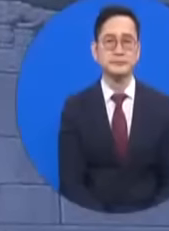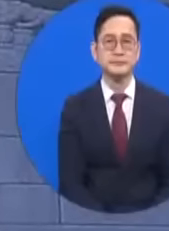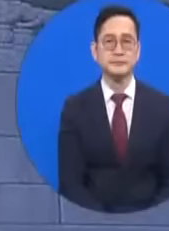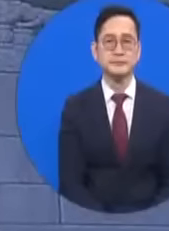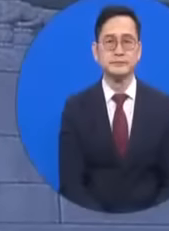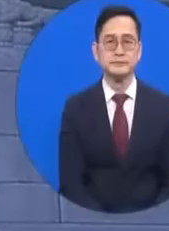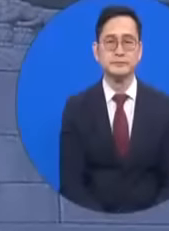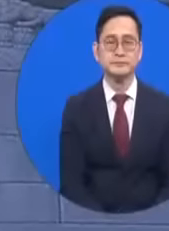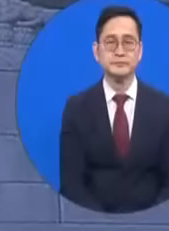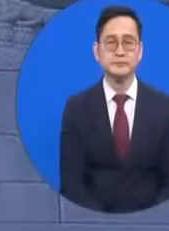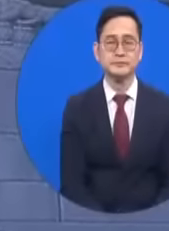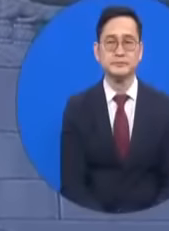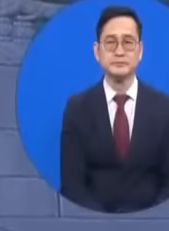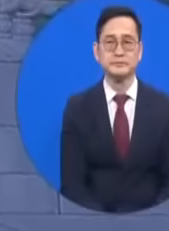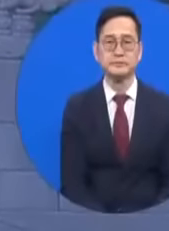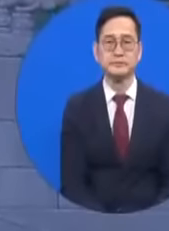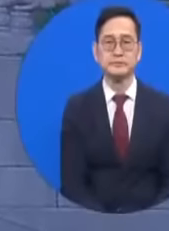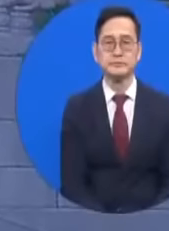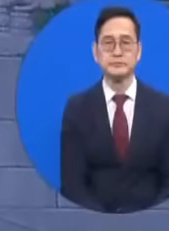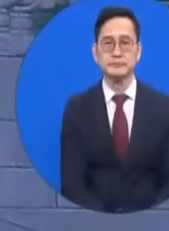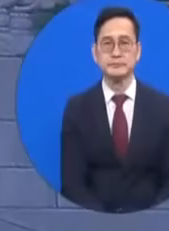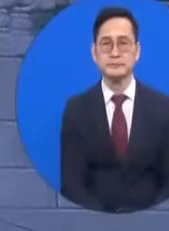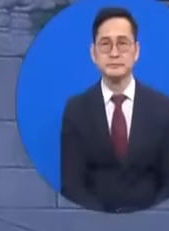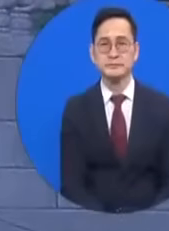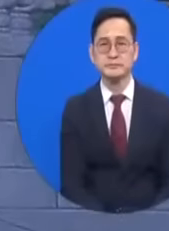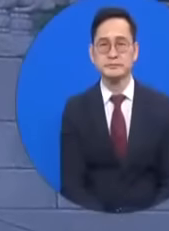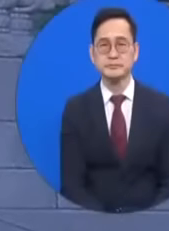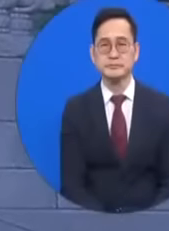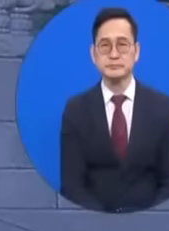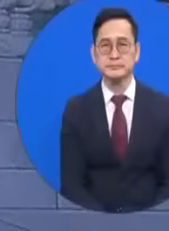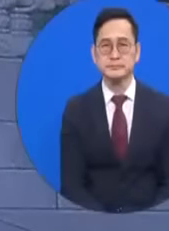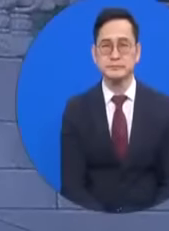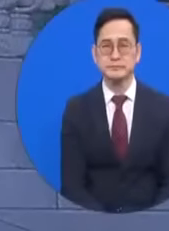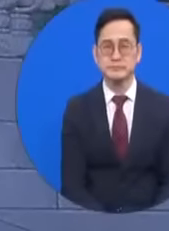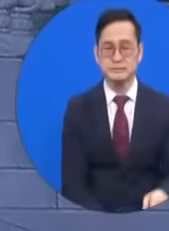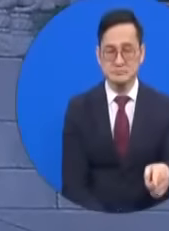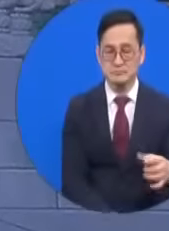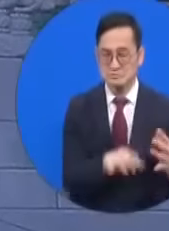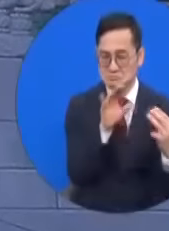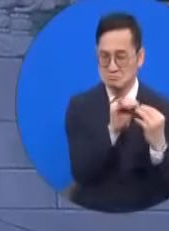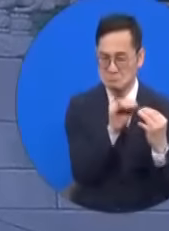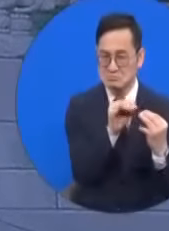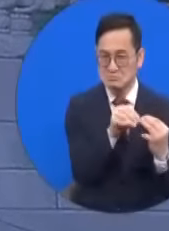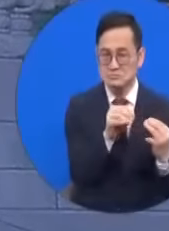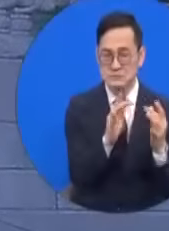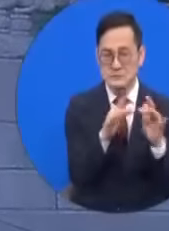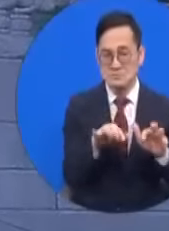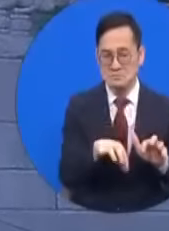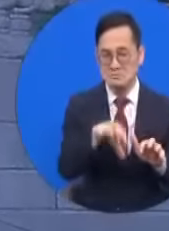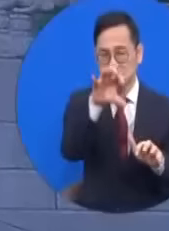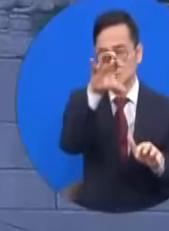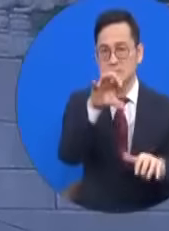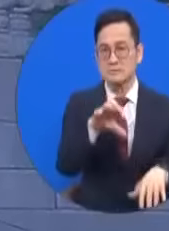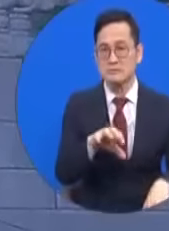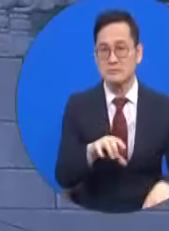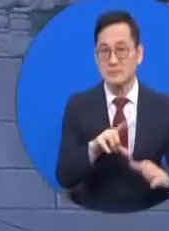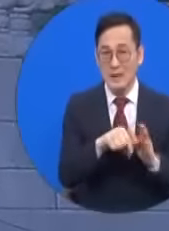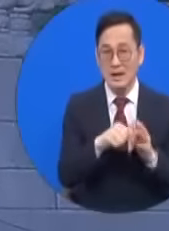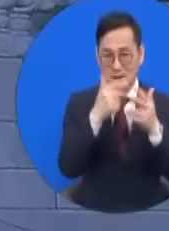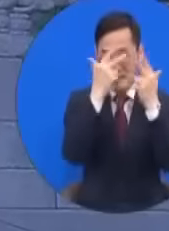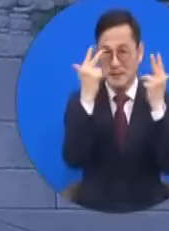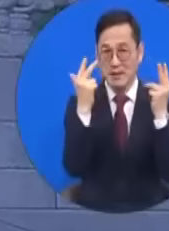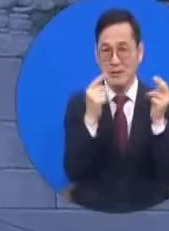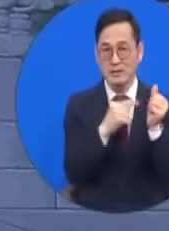이 대표가 올린 김준혁 후보의 이대생 성상납 발언을 두둔하는 듯한 글이 논란이 되자 이 대표가 해명을 내놨습니다.